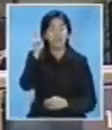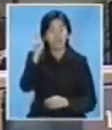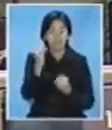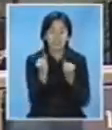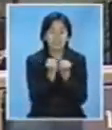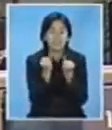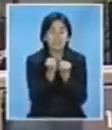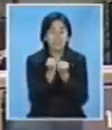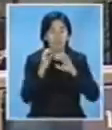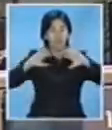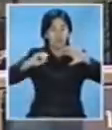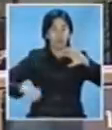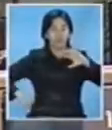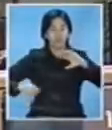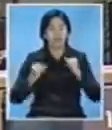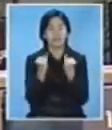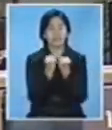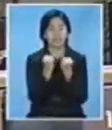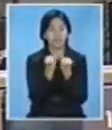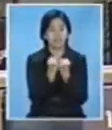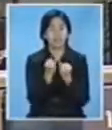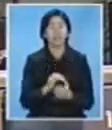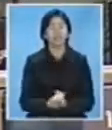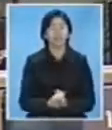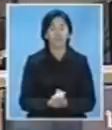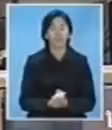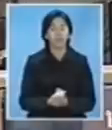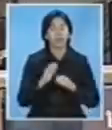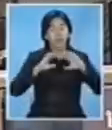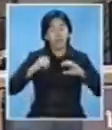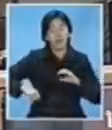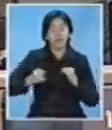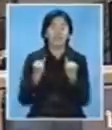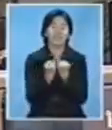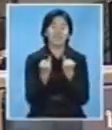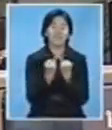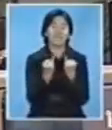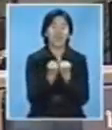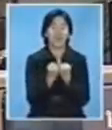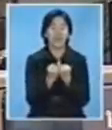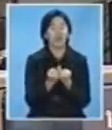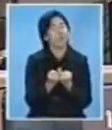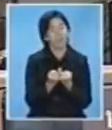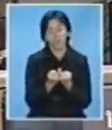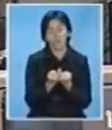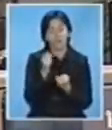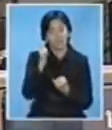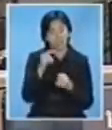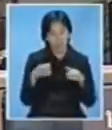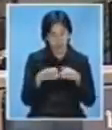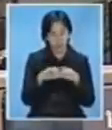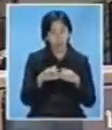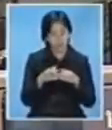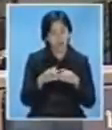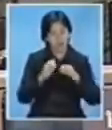ใกล้ชิดกับรัฐบาลกัมพูชามากเป็นพิเศษควบคู่ไปกับการที่ท่านเป็นผู้มีอิทธิพลสูงสุดเหนือพรรคแกนนำรัฐ